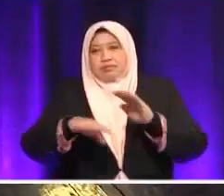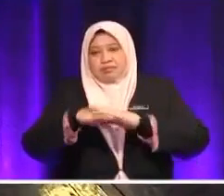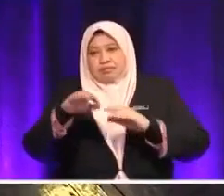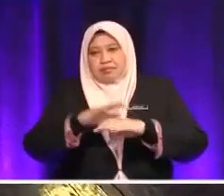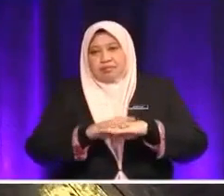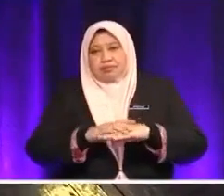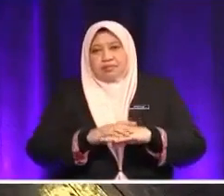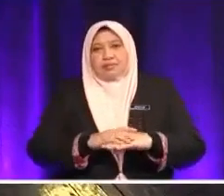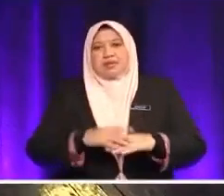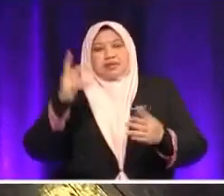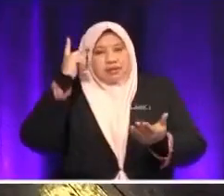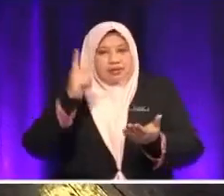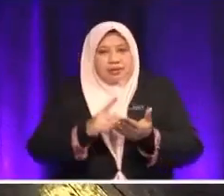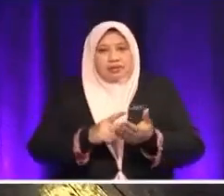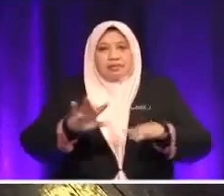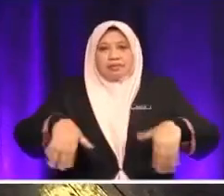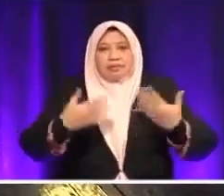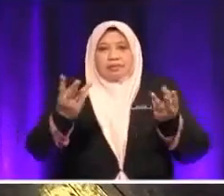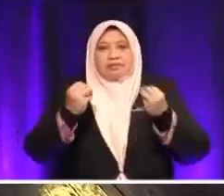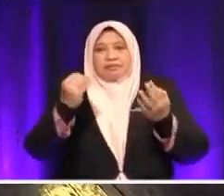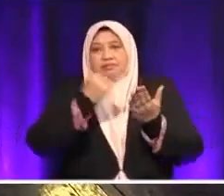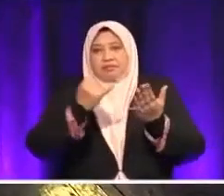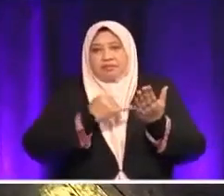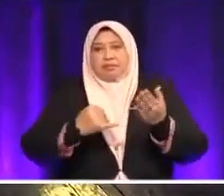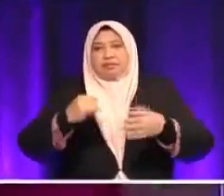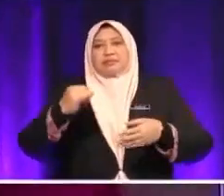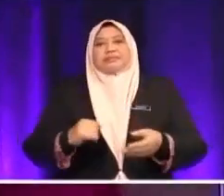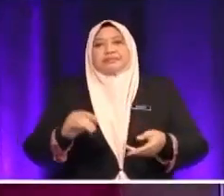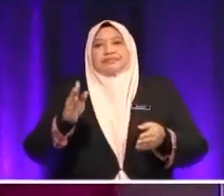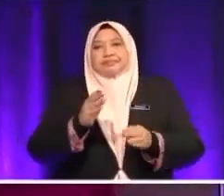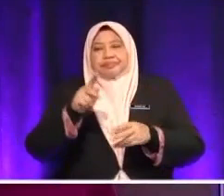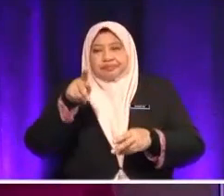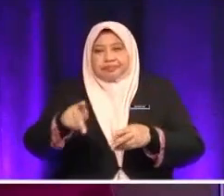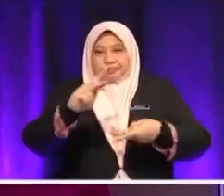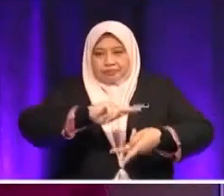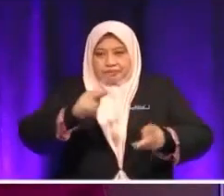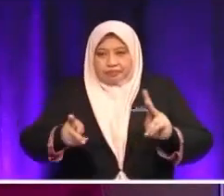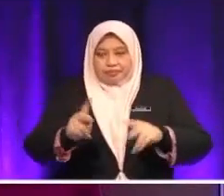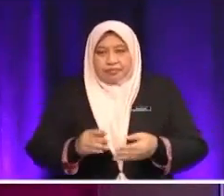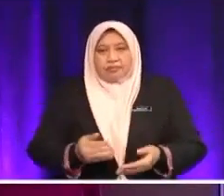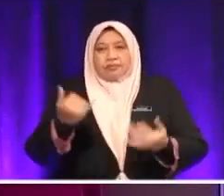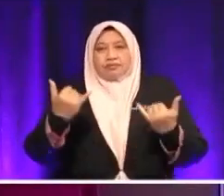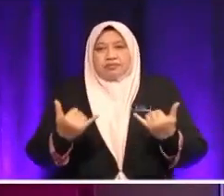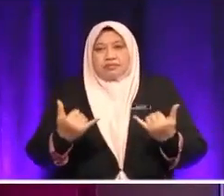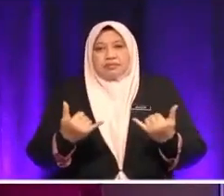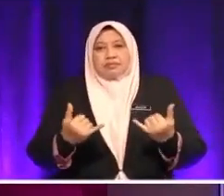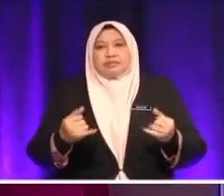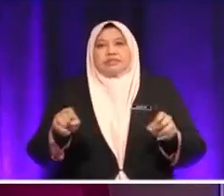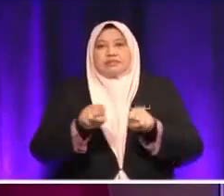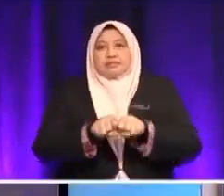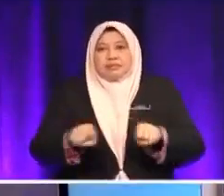untuk Bagaimana nak melukis plok kotak dengan betul dan yang paling penting skala mesti